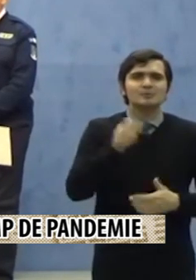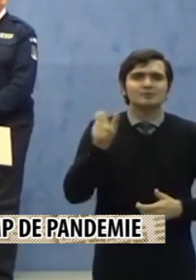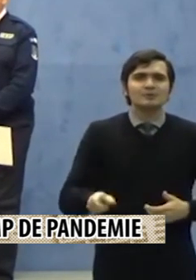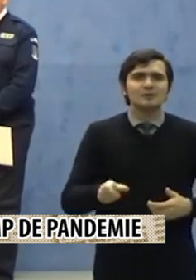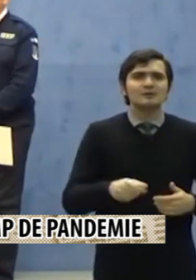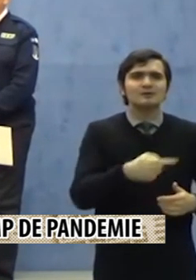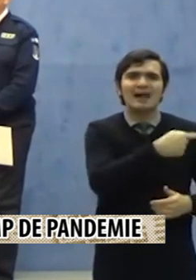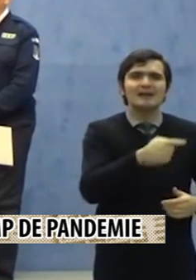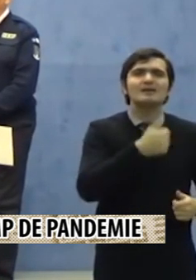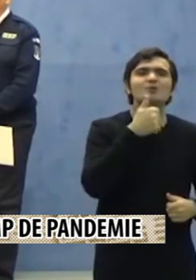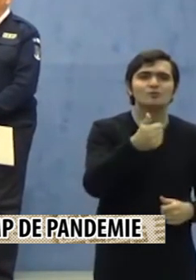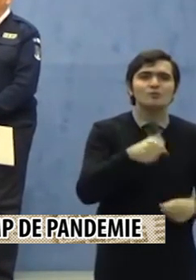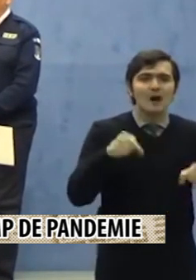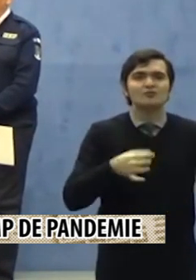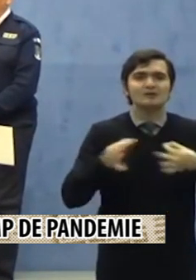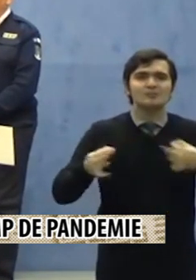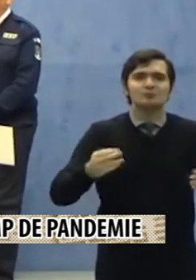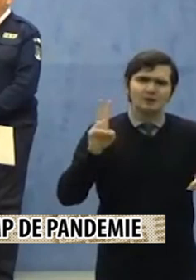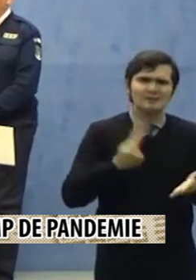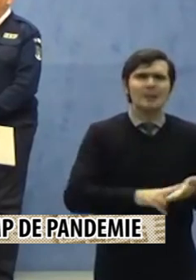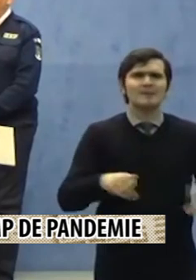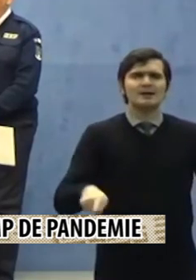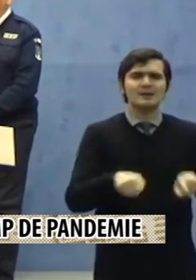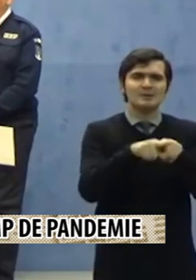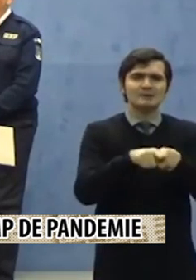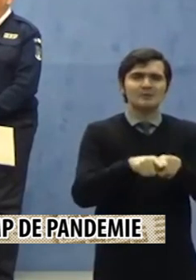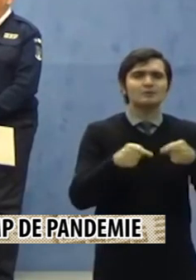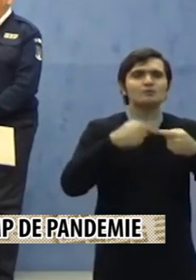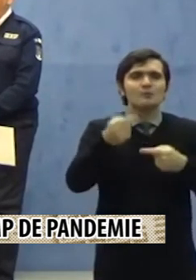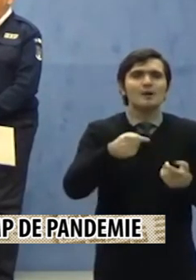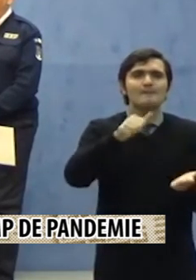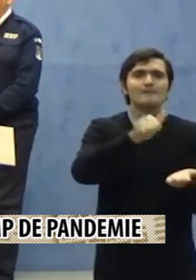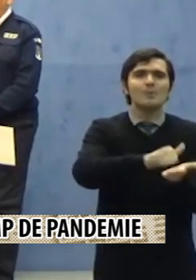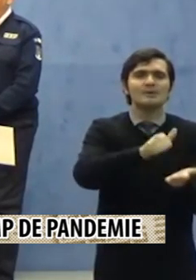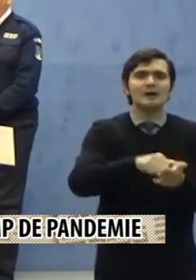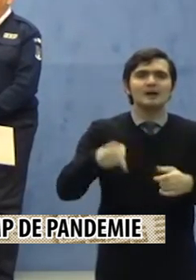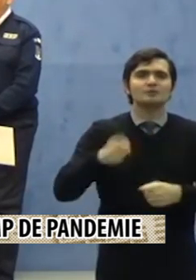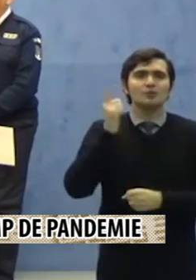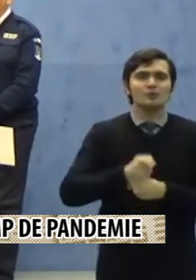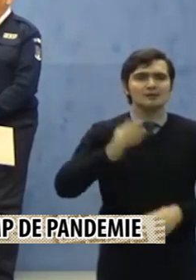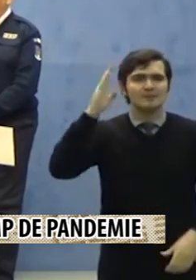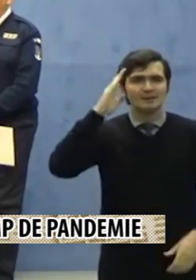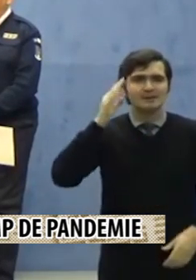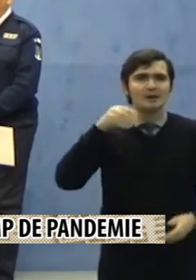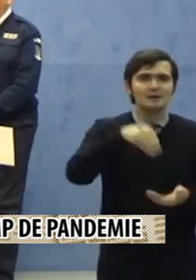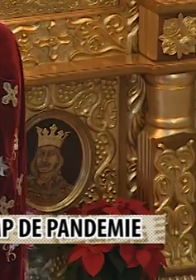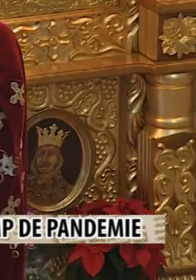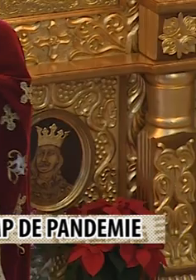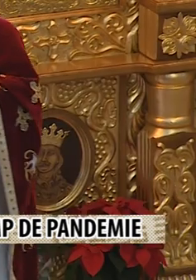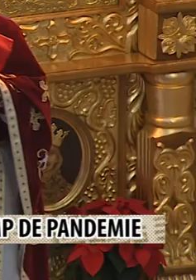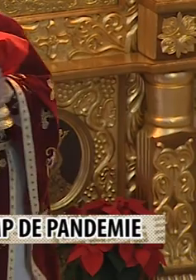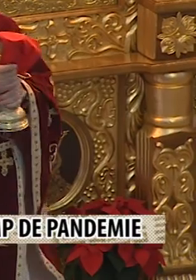măsura se aplică imediat cu publicarea acestei ordonanțe militare în monitorul oficial.